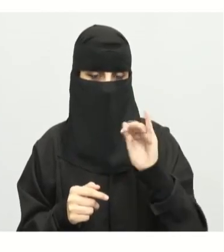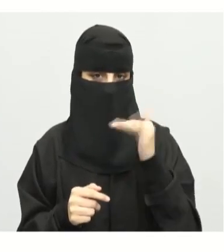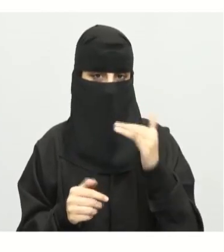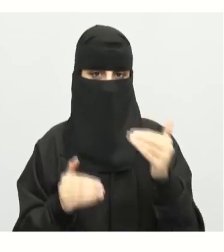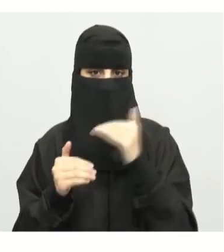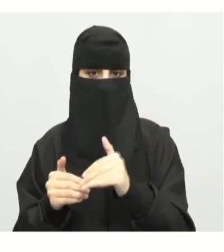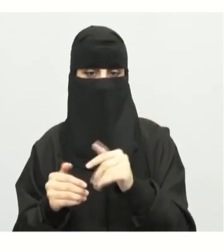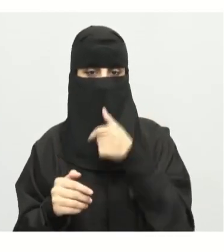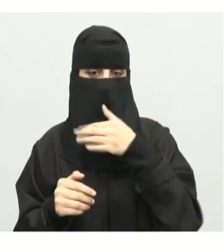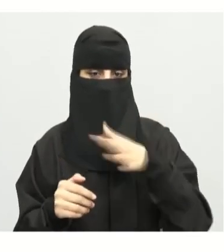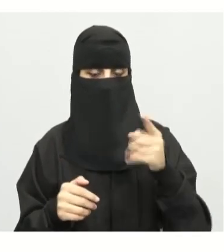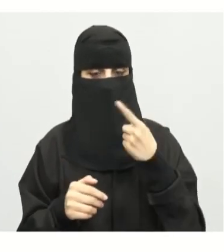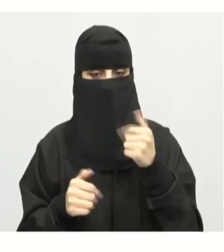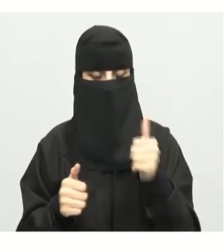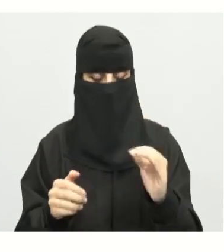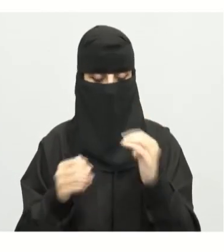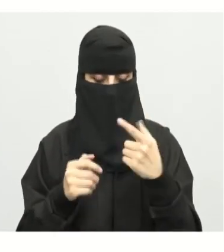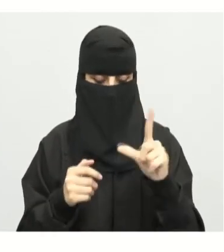الاحمر اجابه صحيحه